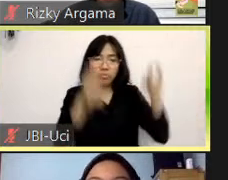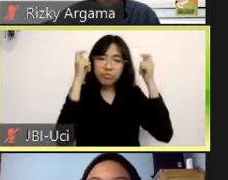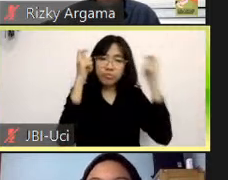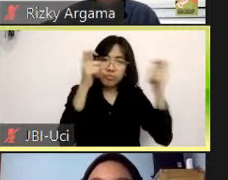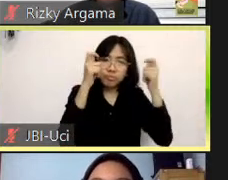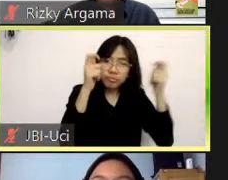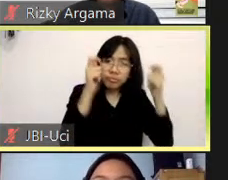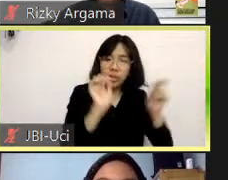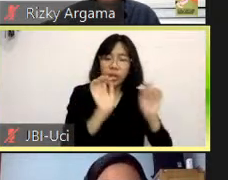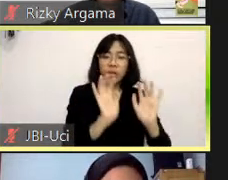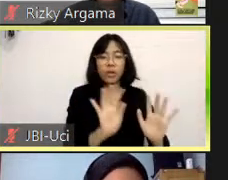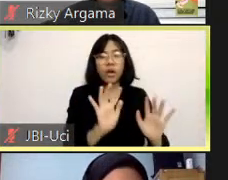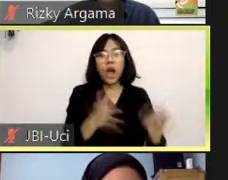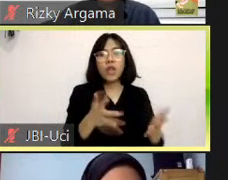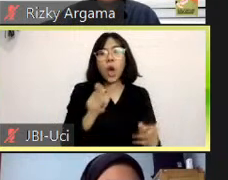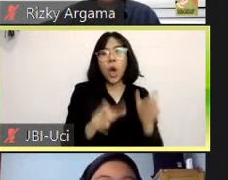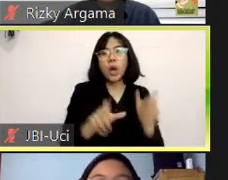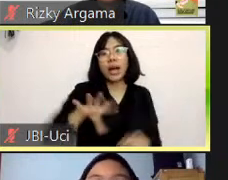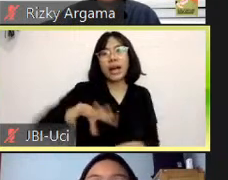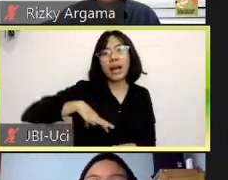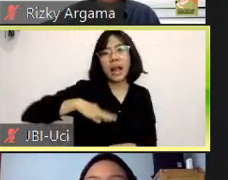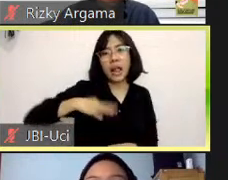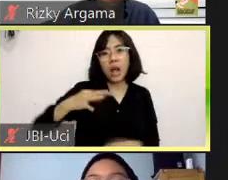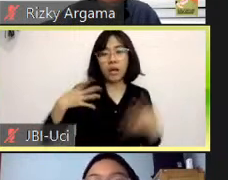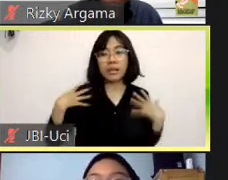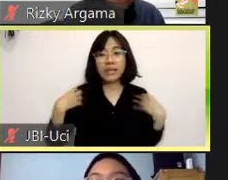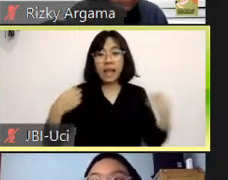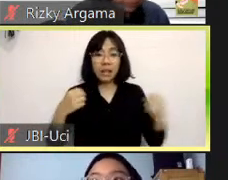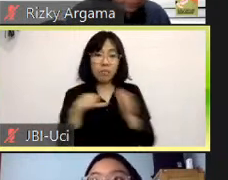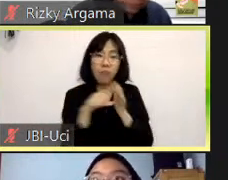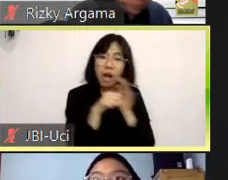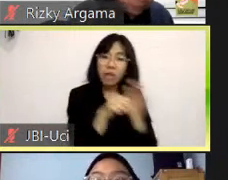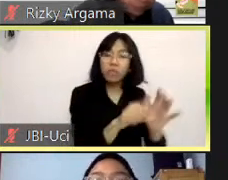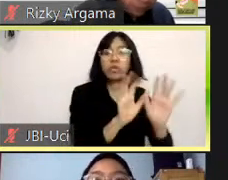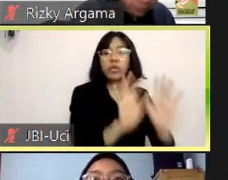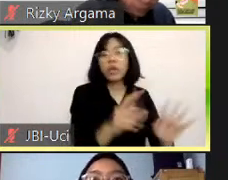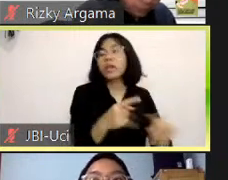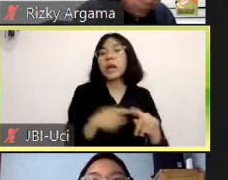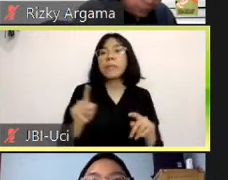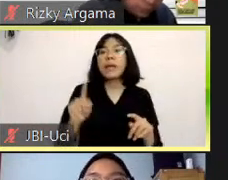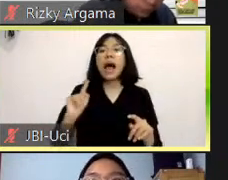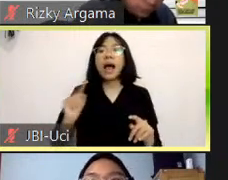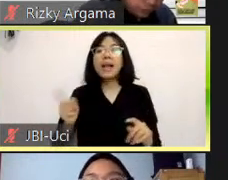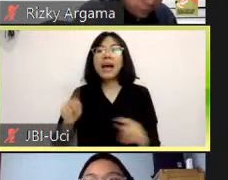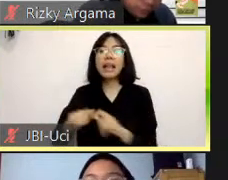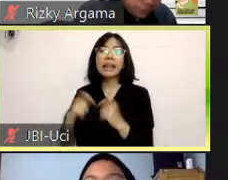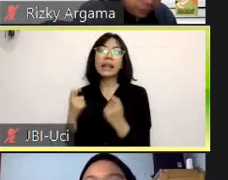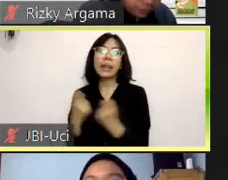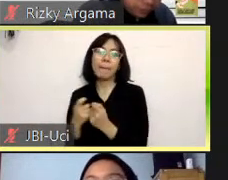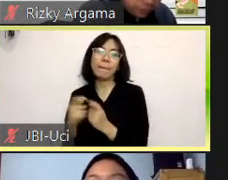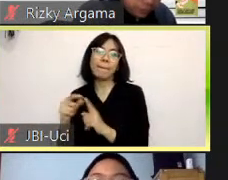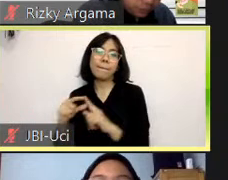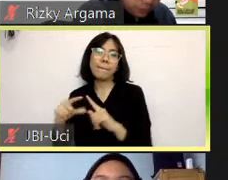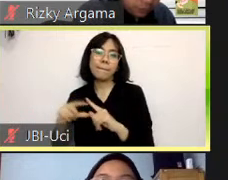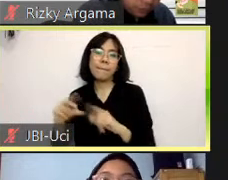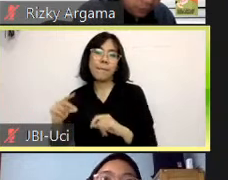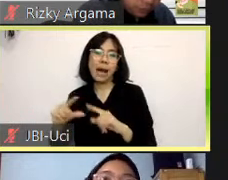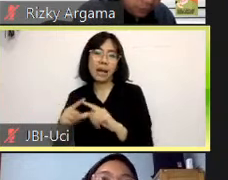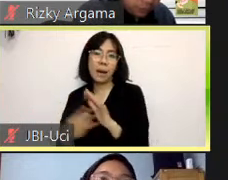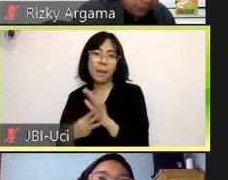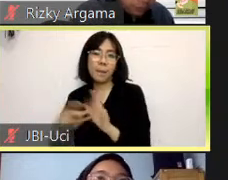juga relawan medis, tapi juga banyak paramedis jalanan lainnya yang turun ke